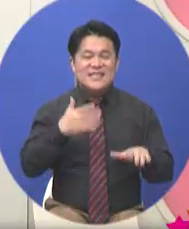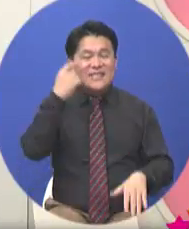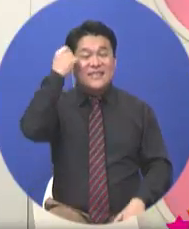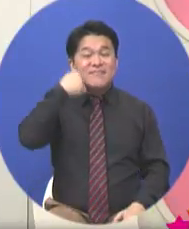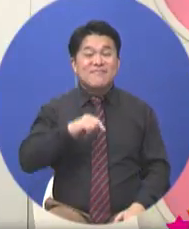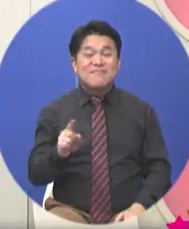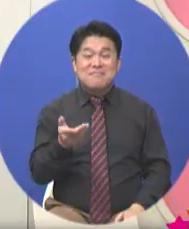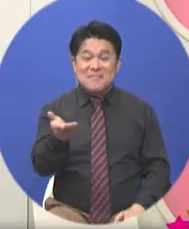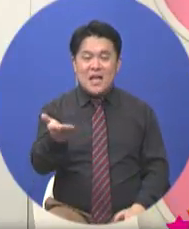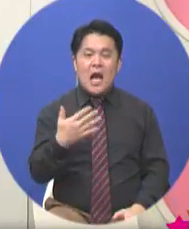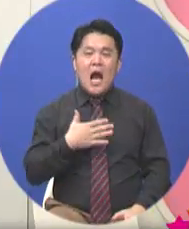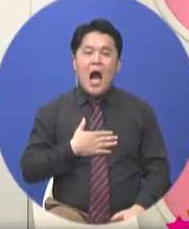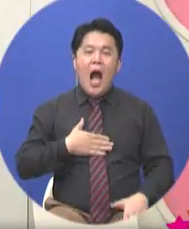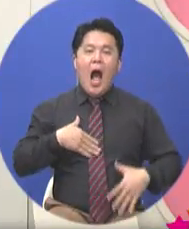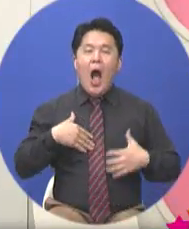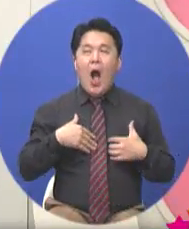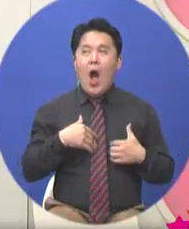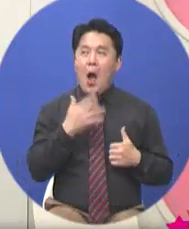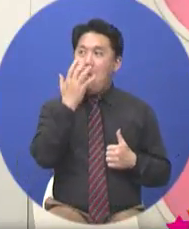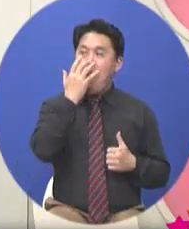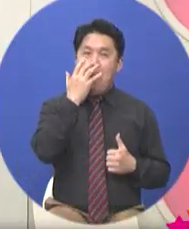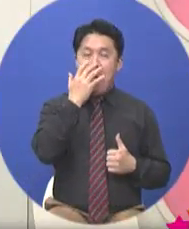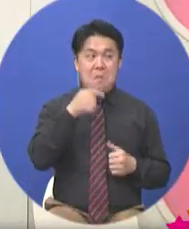어떠세요? 어떨떨해요.